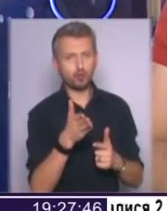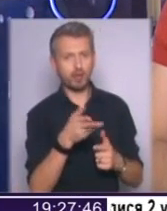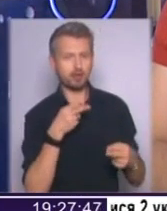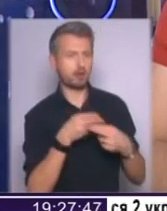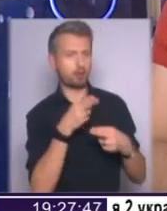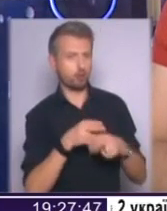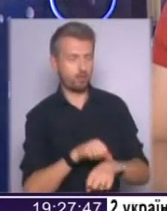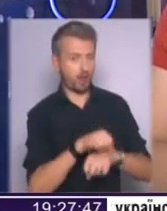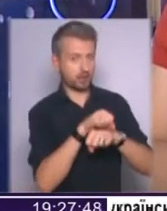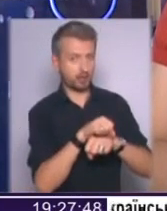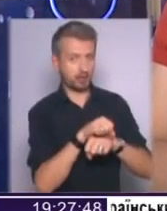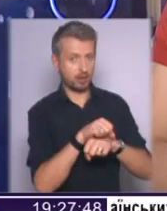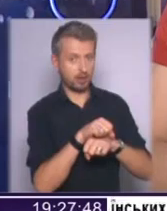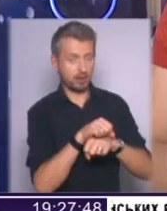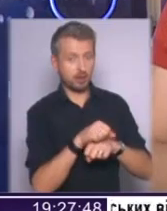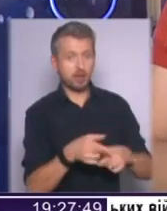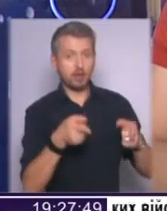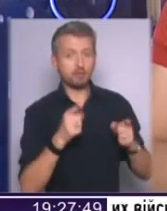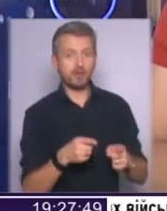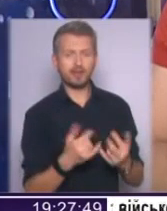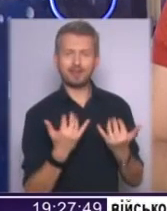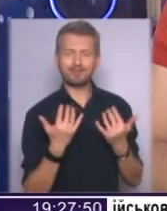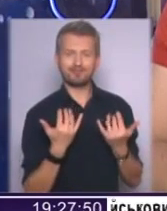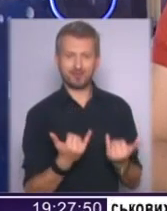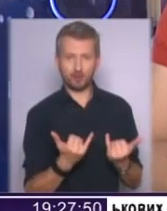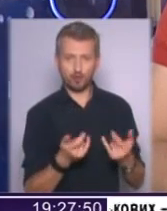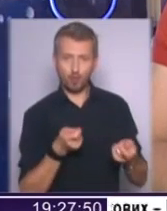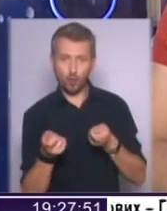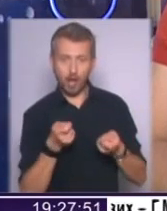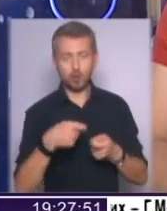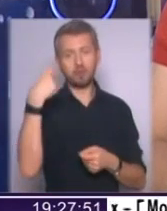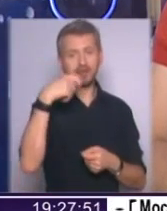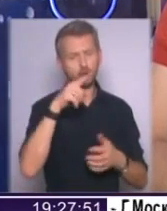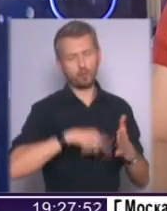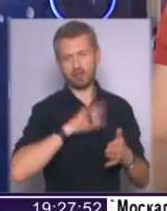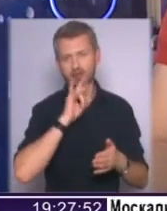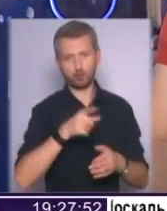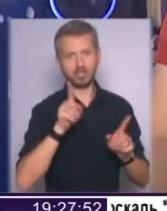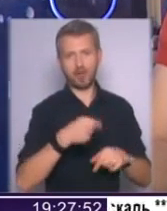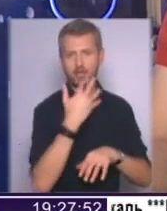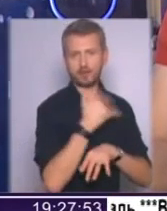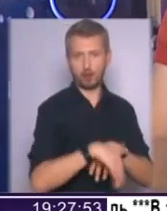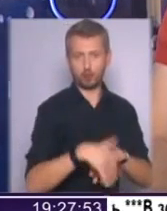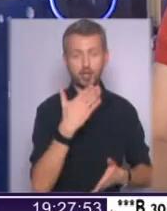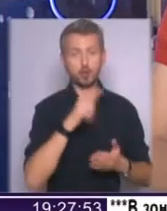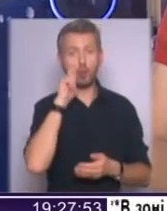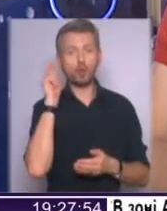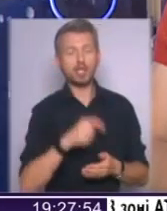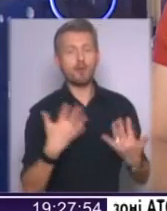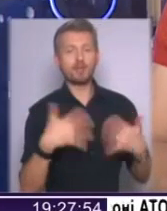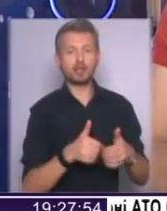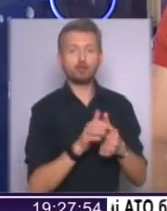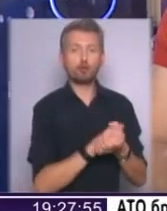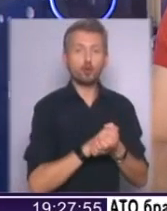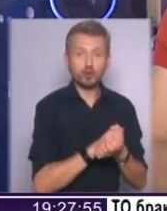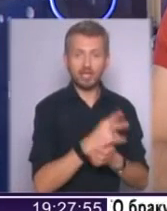саботувати, то просто насправді ні діючому уряду, ні президенту далі довіри не буде, в тому числі і на Заході. А якщо Україна втратить союзників на Заході, то